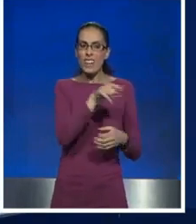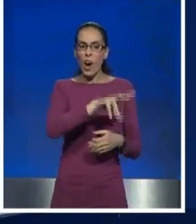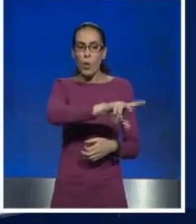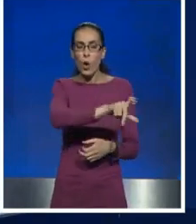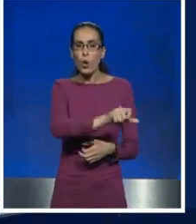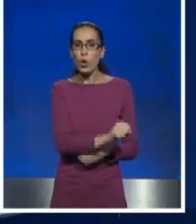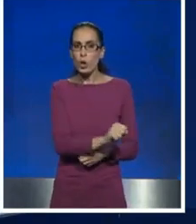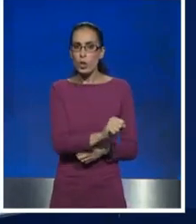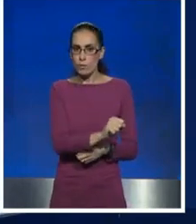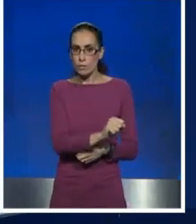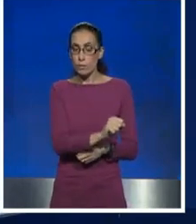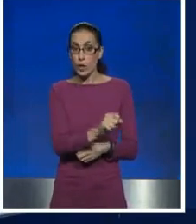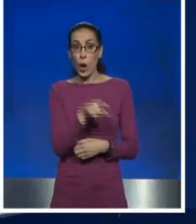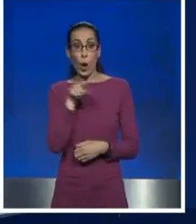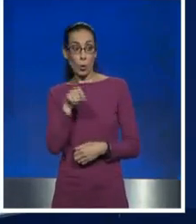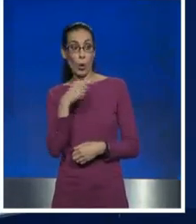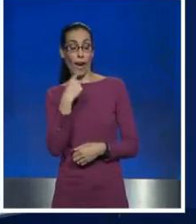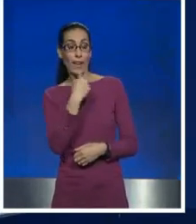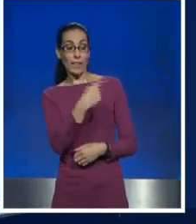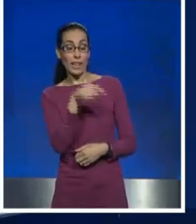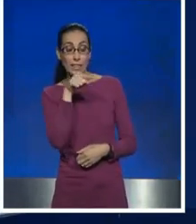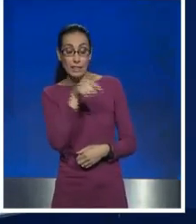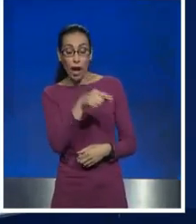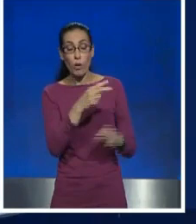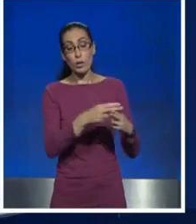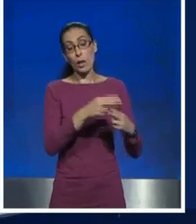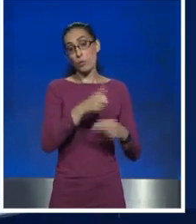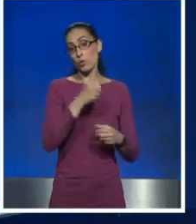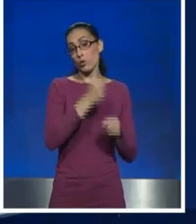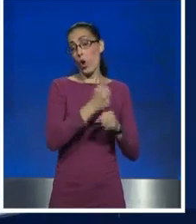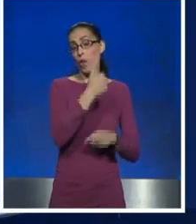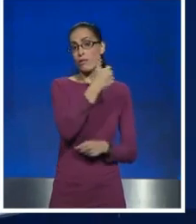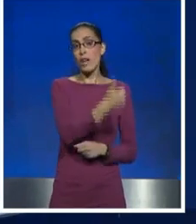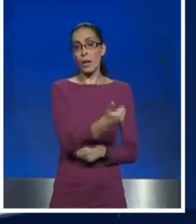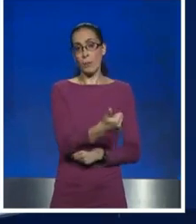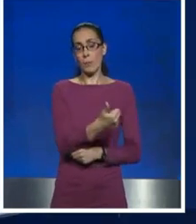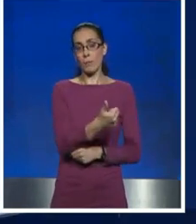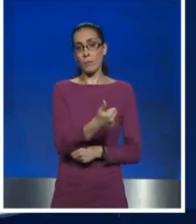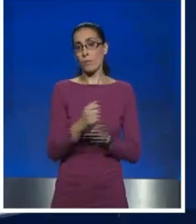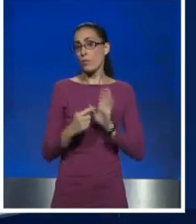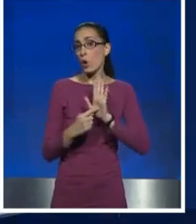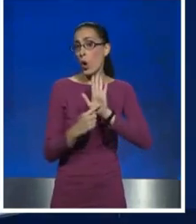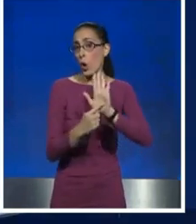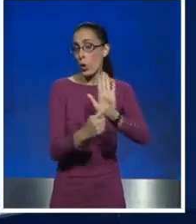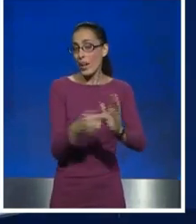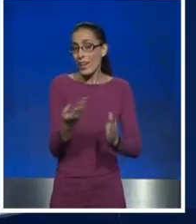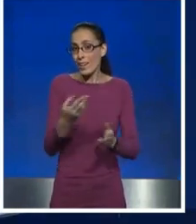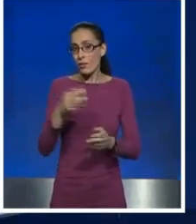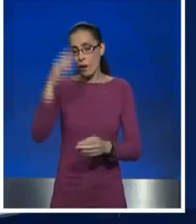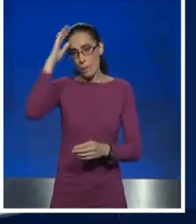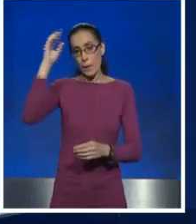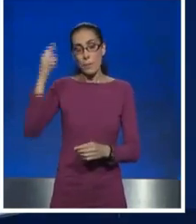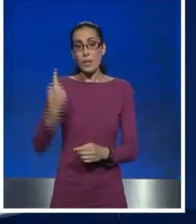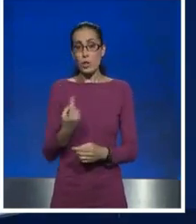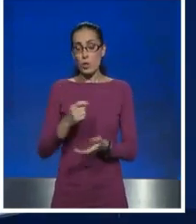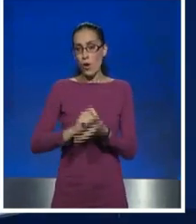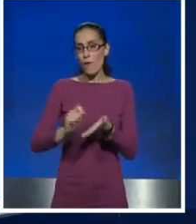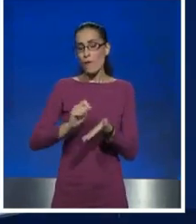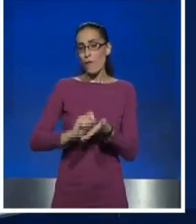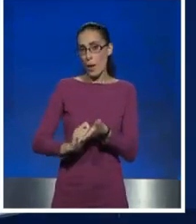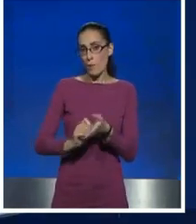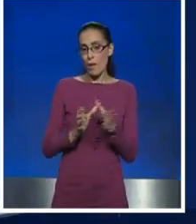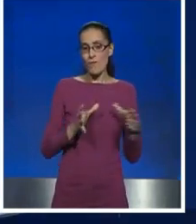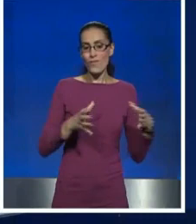jgħidilna li qegħdin jagħmlu xogħol tajjeb. Svelajna kif Muscat mar jiffirma manifest fil-Grupp